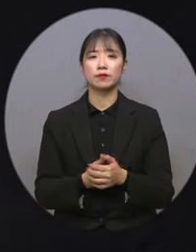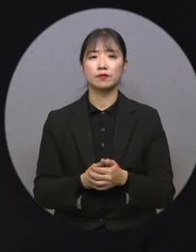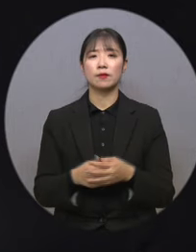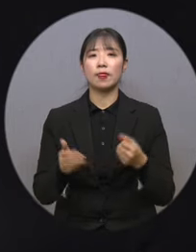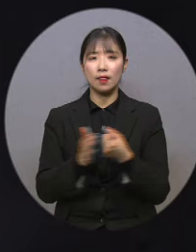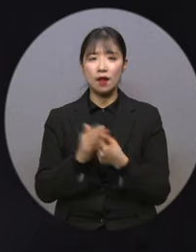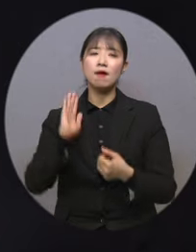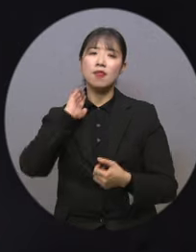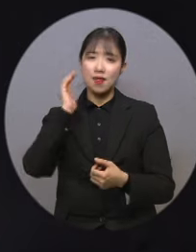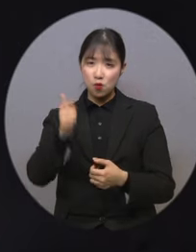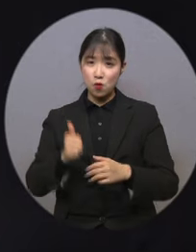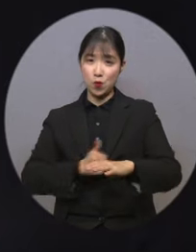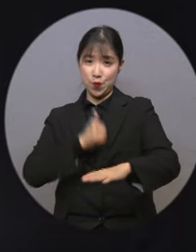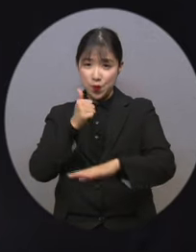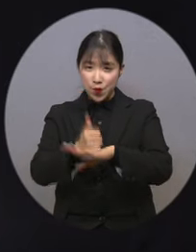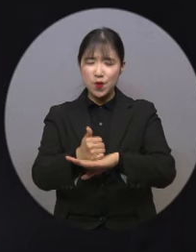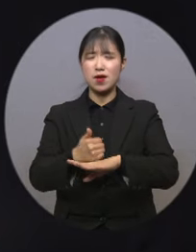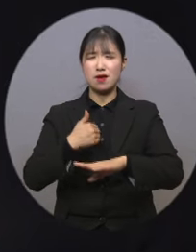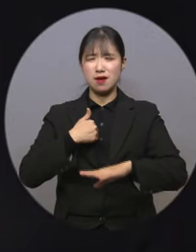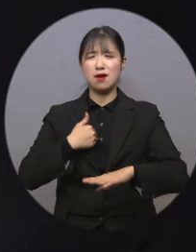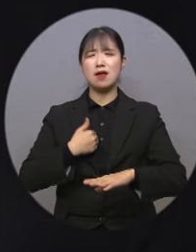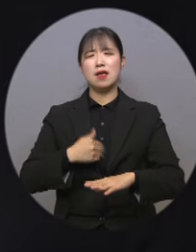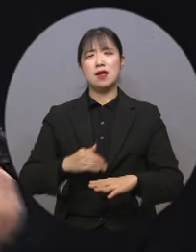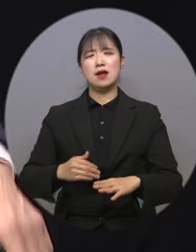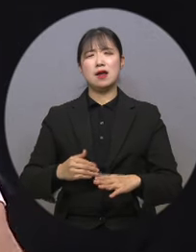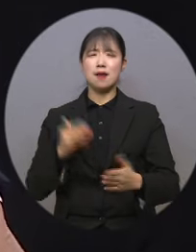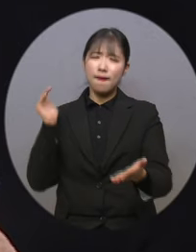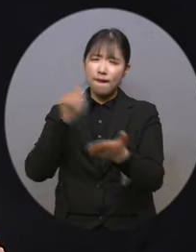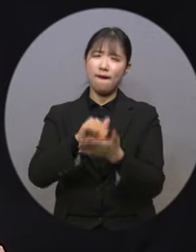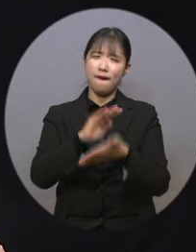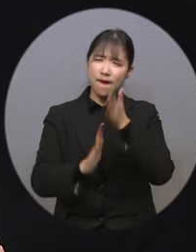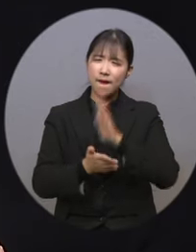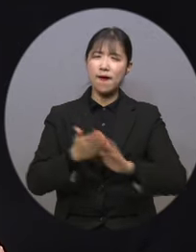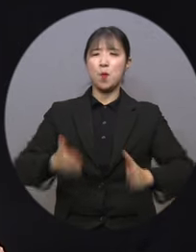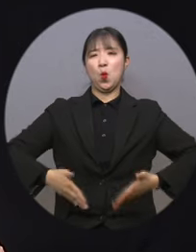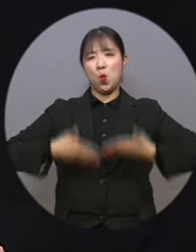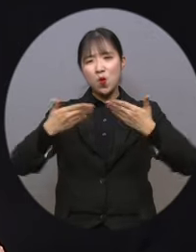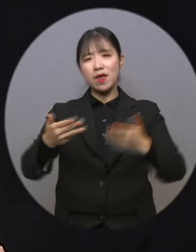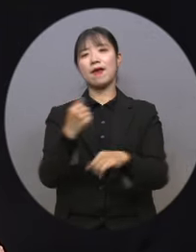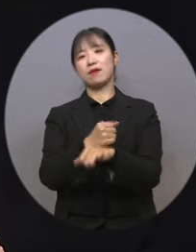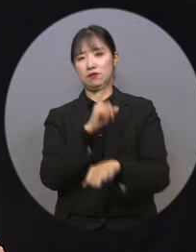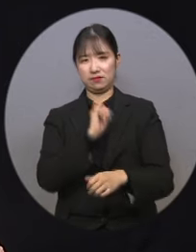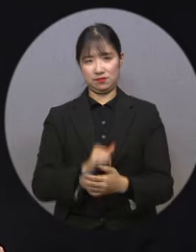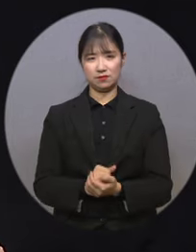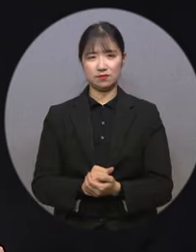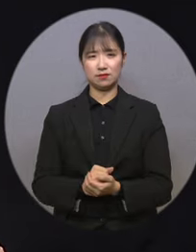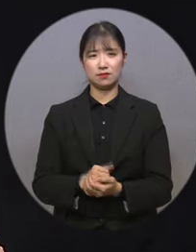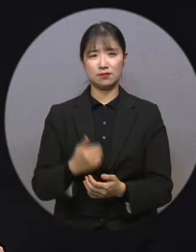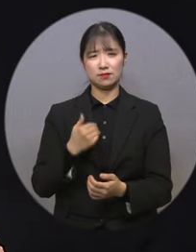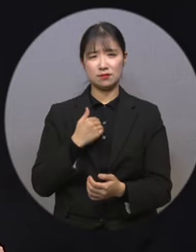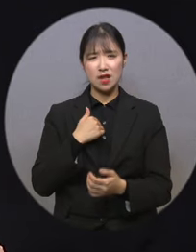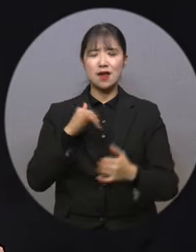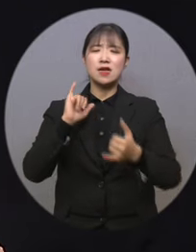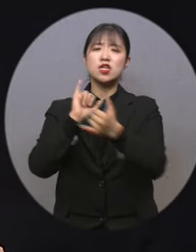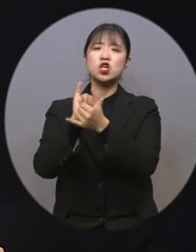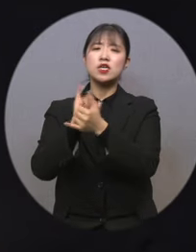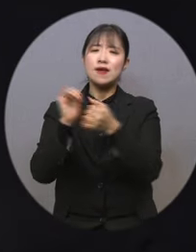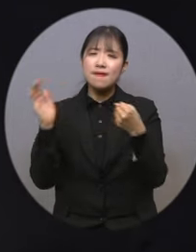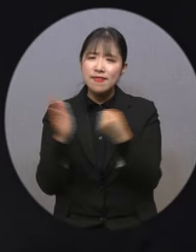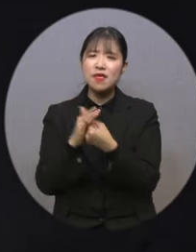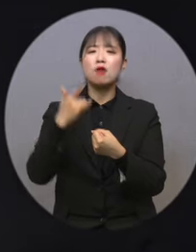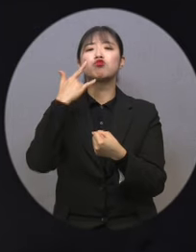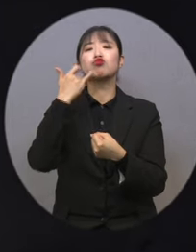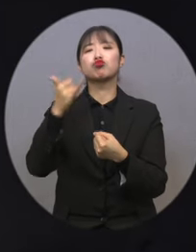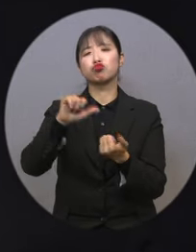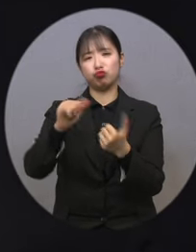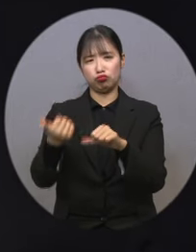그래서 대통령 돼서 무한 봉사하겠다. 이런 사람은 50년 전부터 내가 전쟁으로 부모를 잃었으니까 한